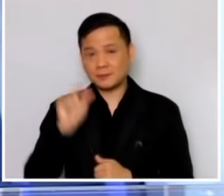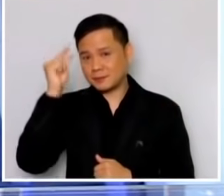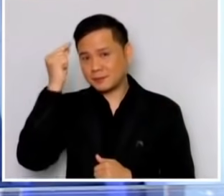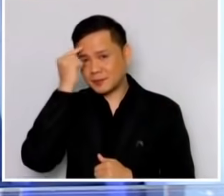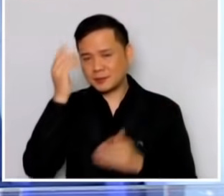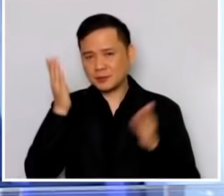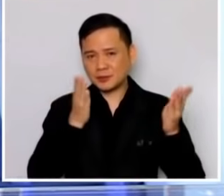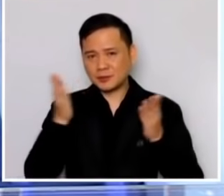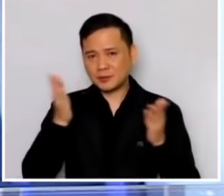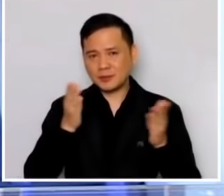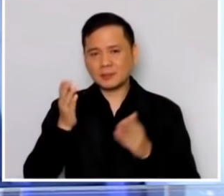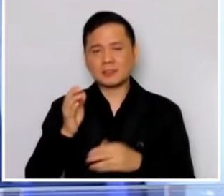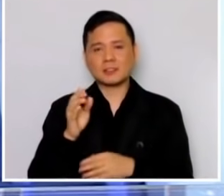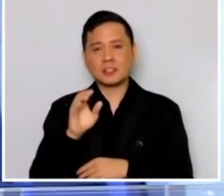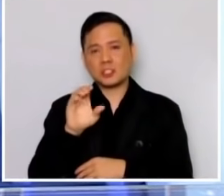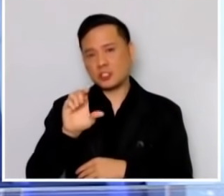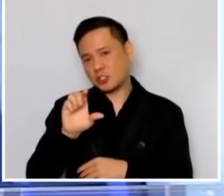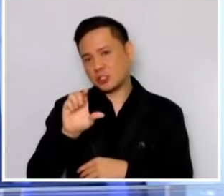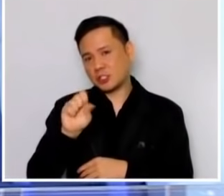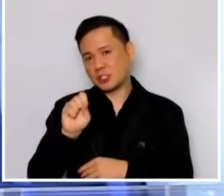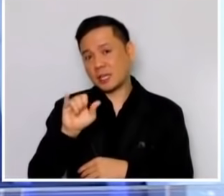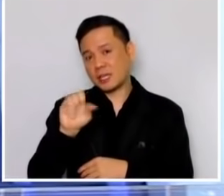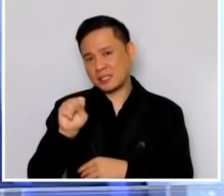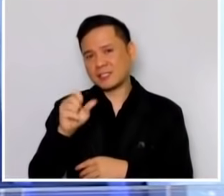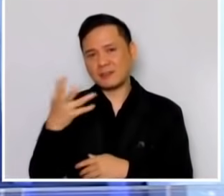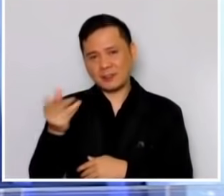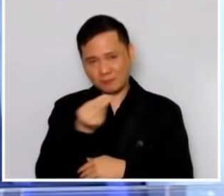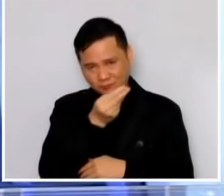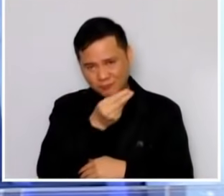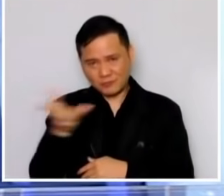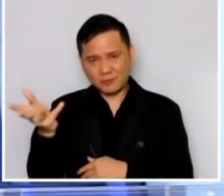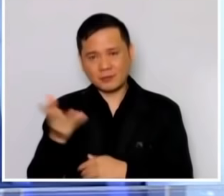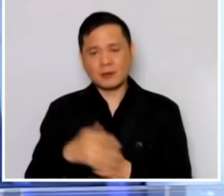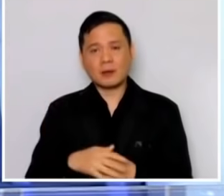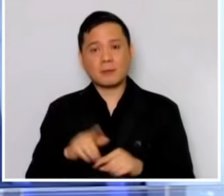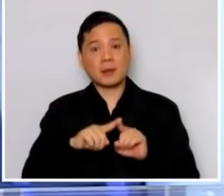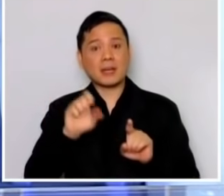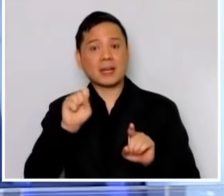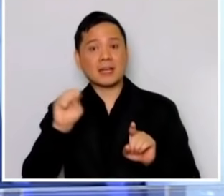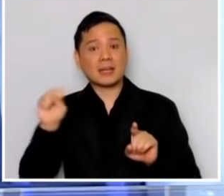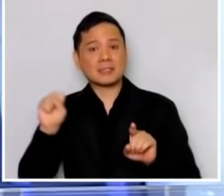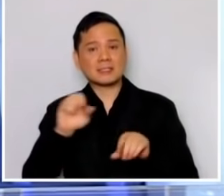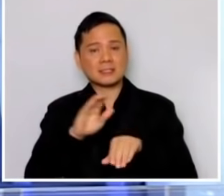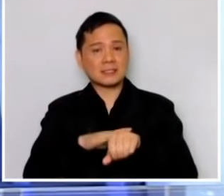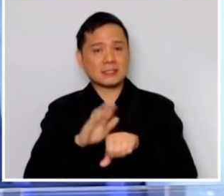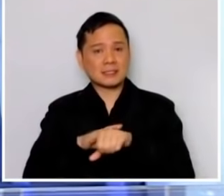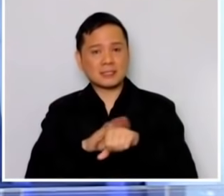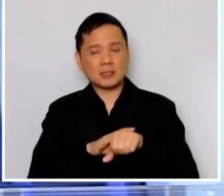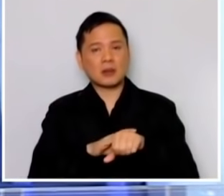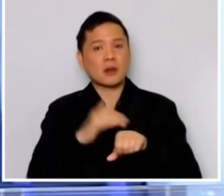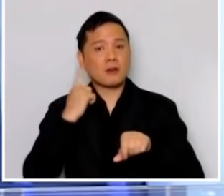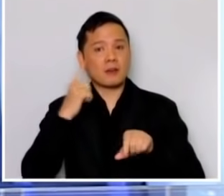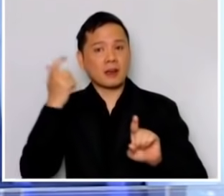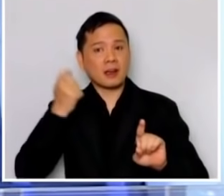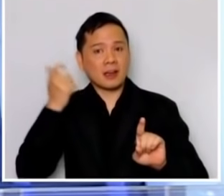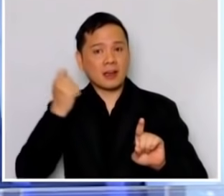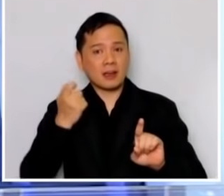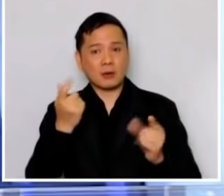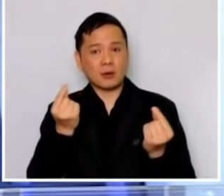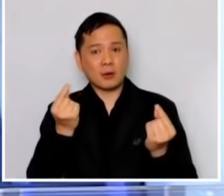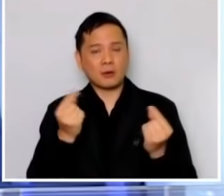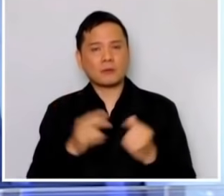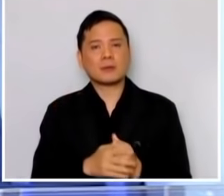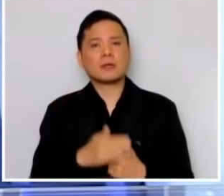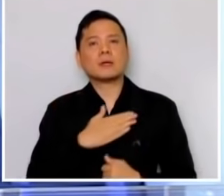System o ng GSIS. Pero paalala ng SSS at GSIS sa mga pensioner, magparamdam